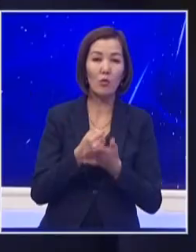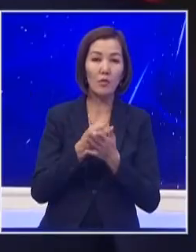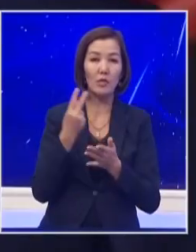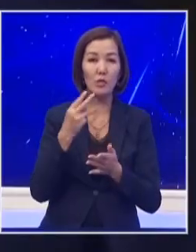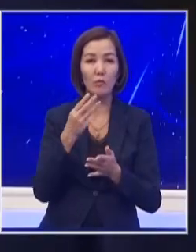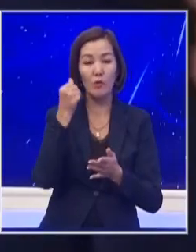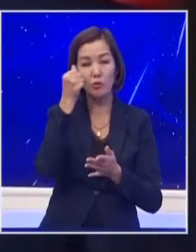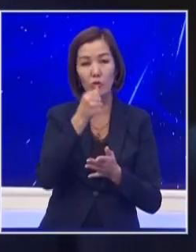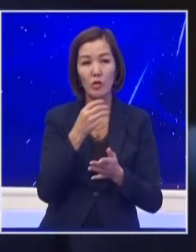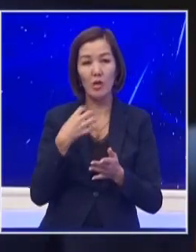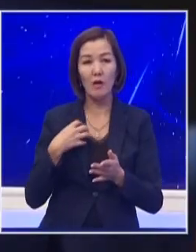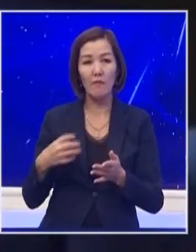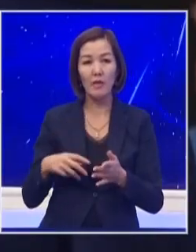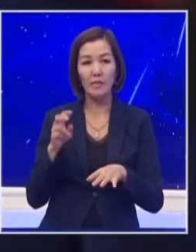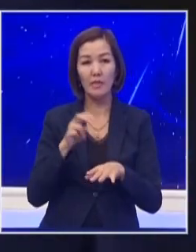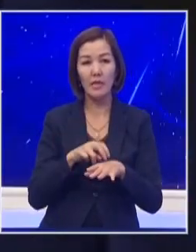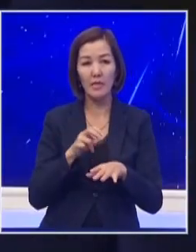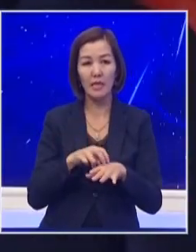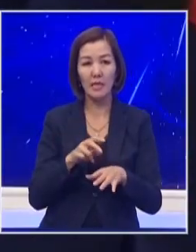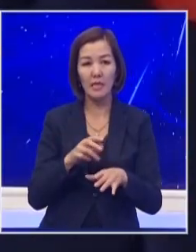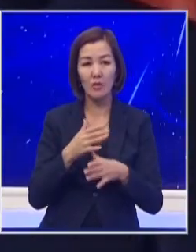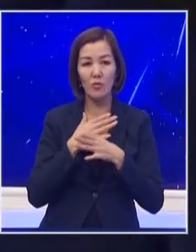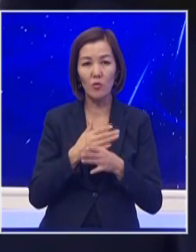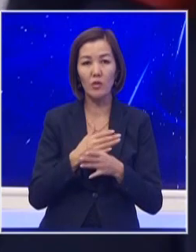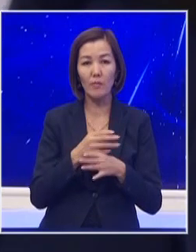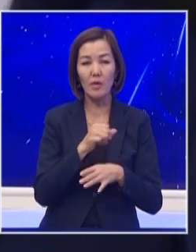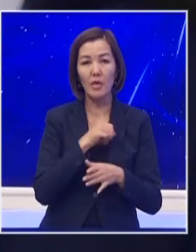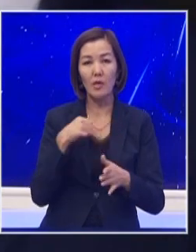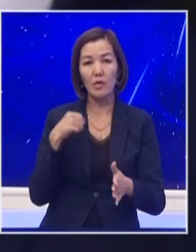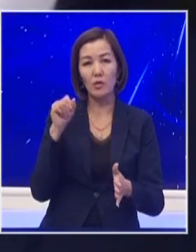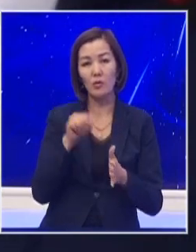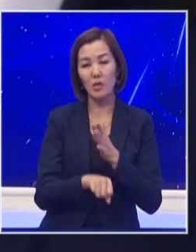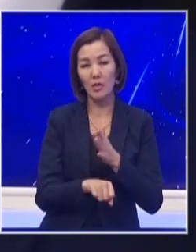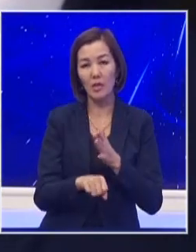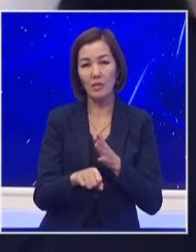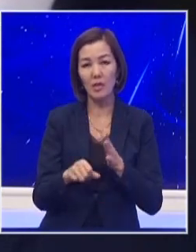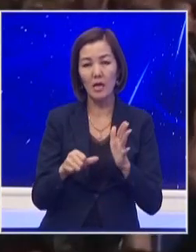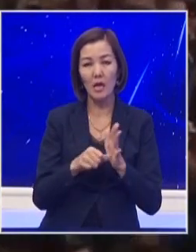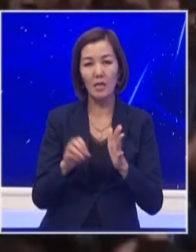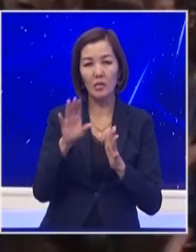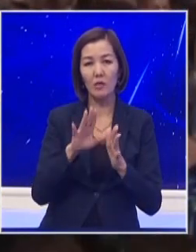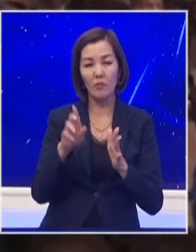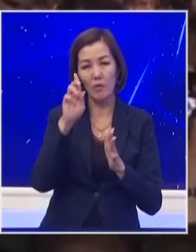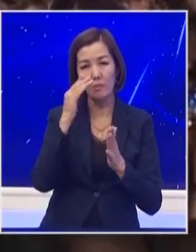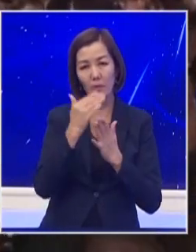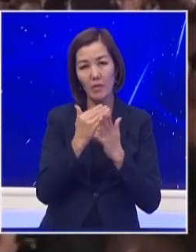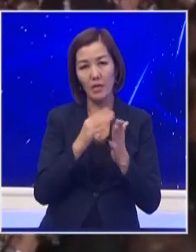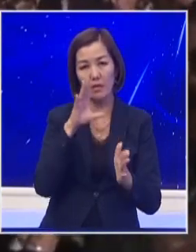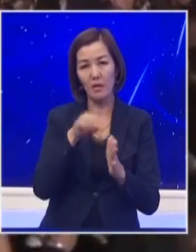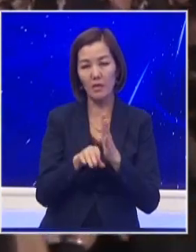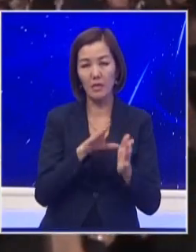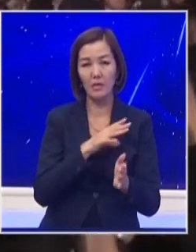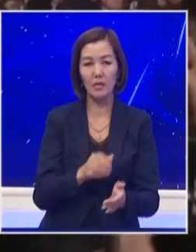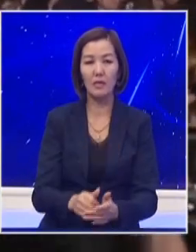жылы Франция дәрігерлердің қолдауымен саналы суицид заңдастырылатын 6-шы еуропалық ел болады. Жаһан